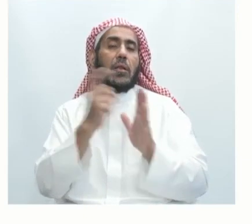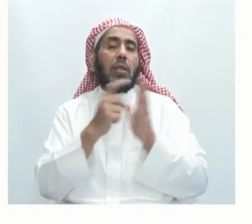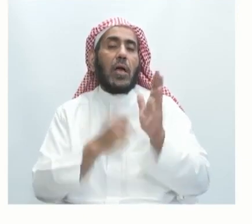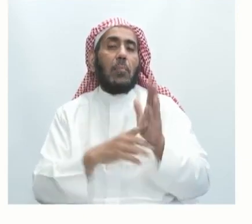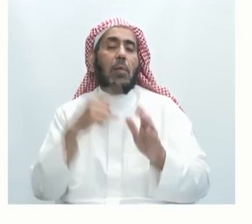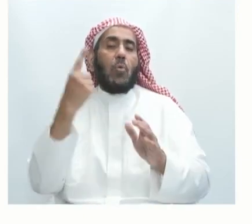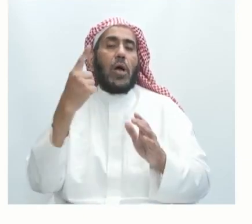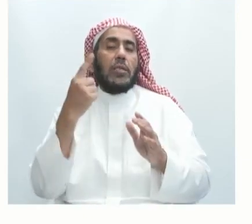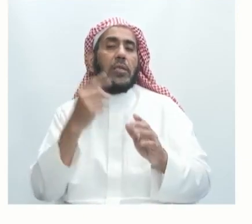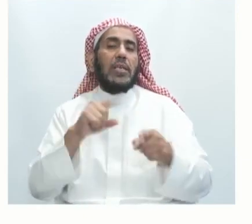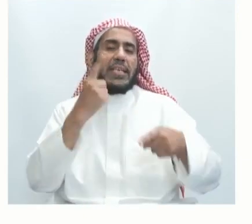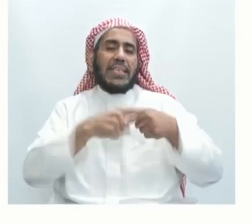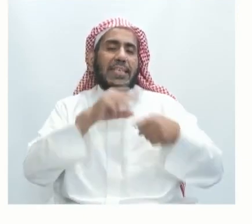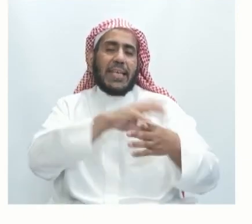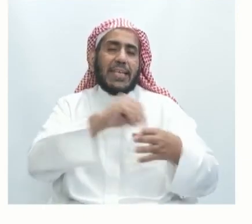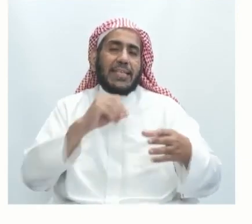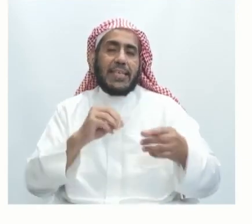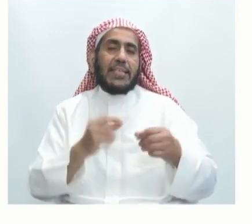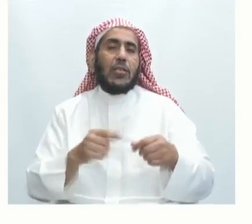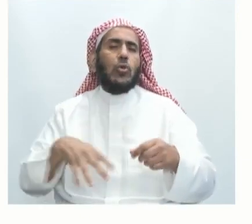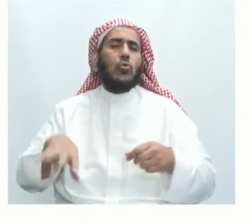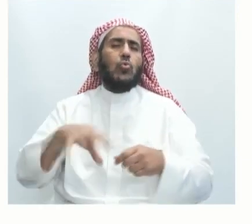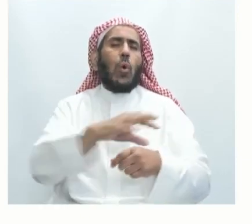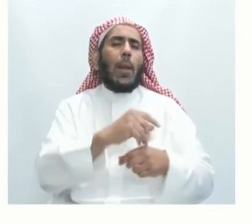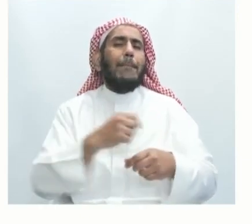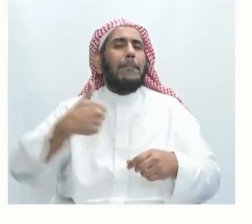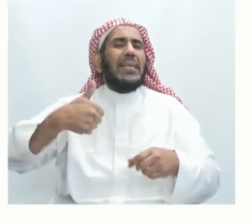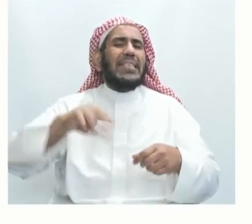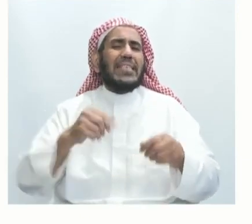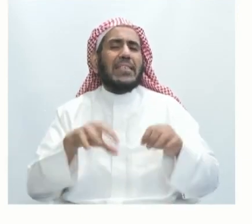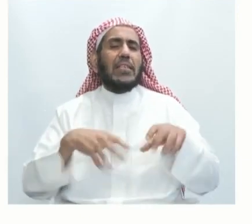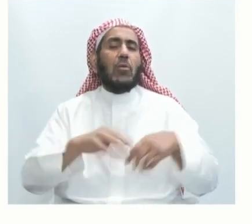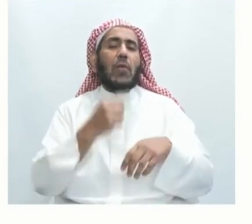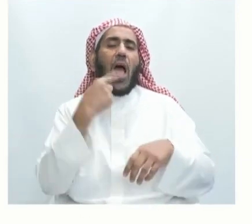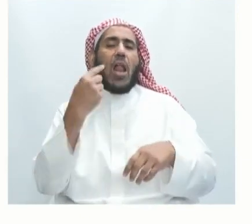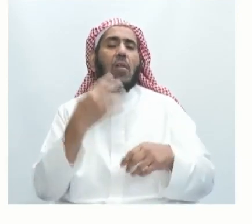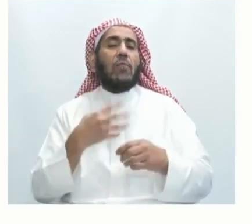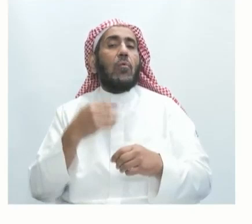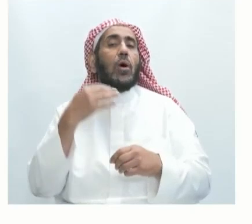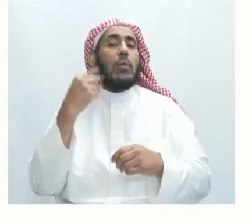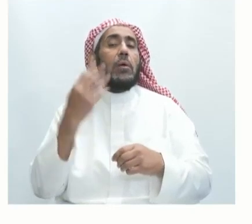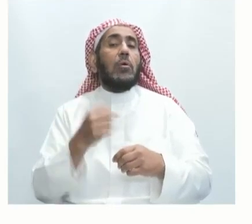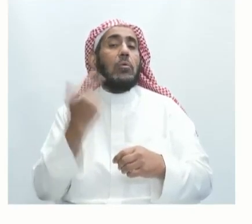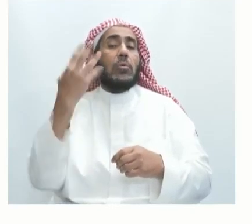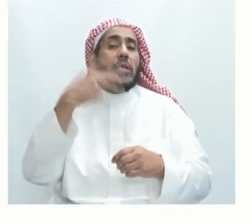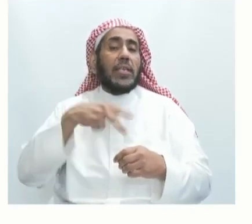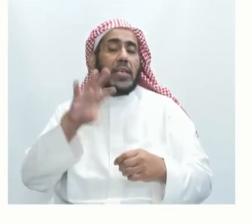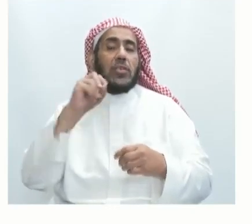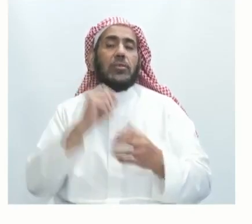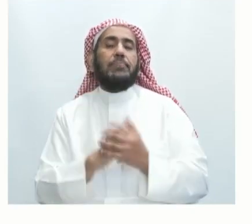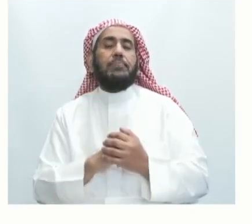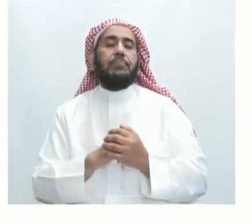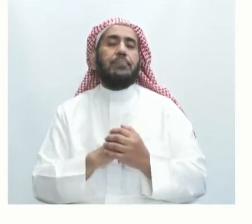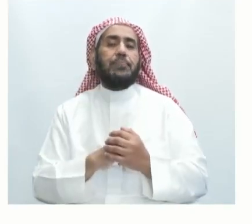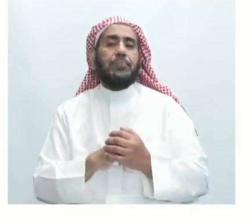الموحد لتعدين دول مجلس دول مجلس التعاون في عام 1435 للهجره